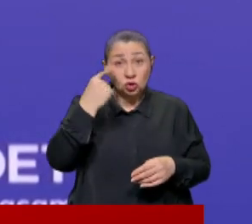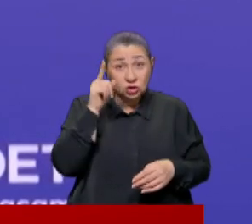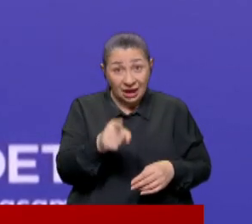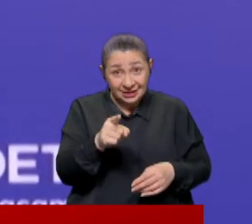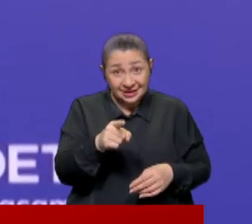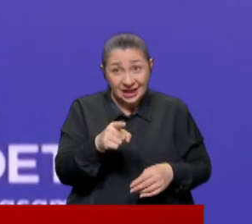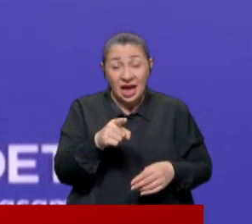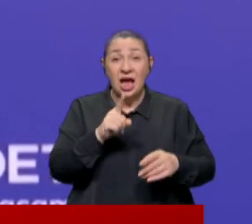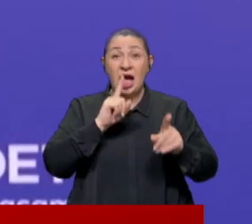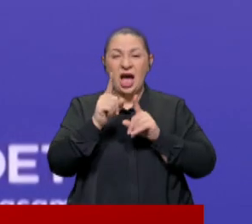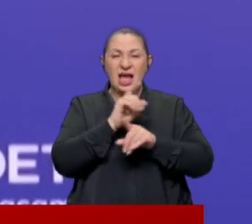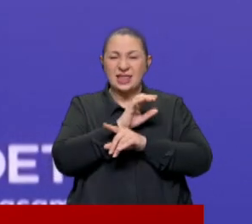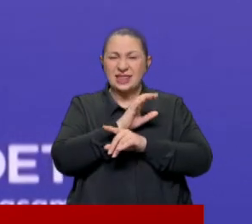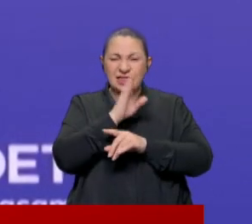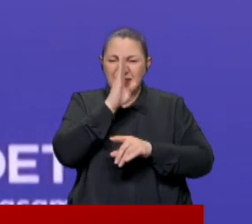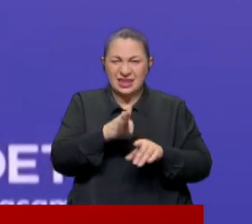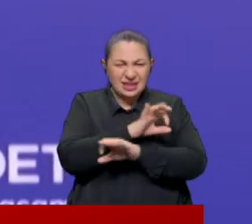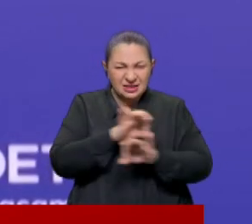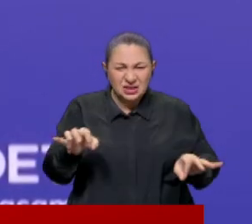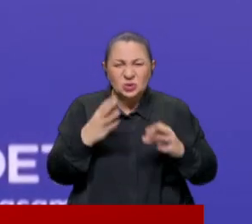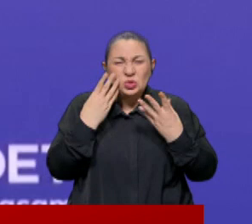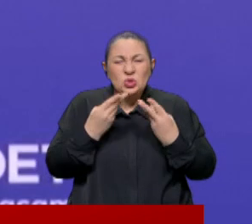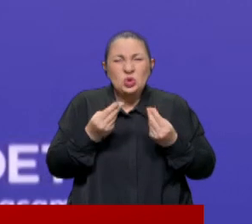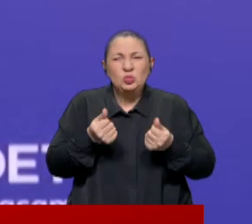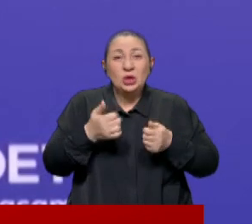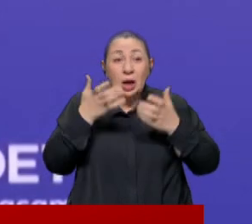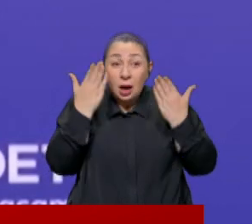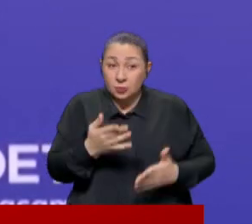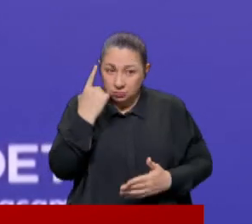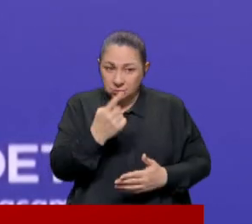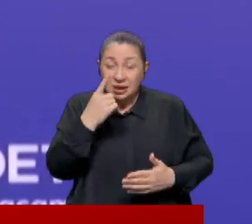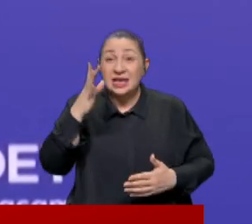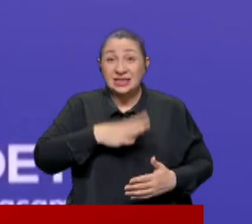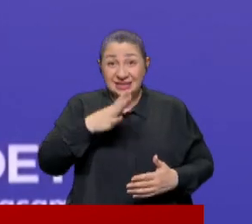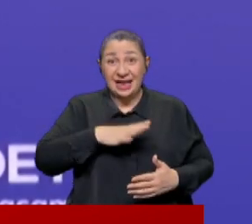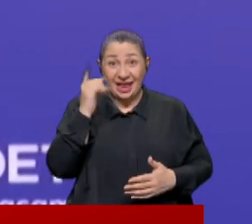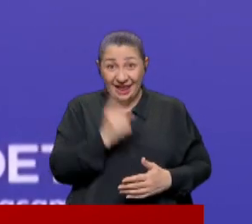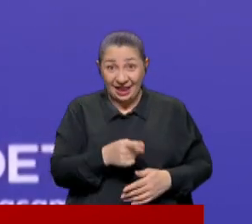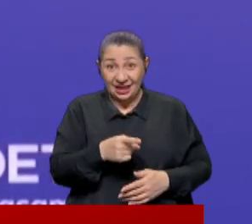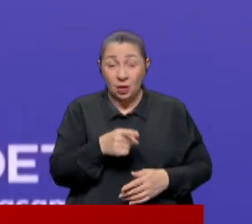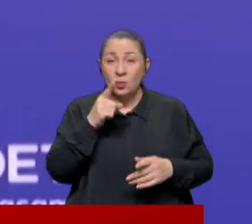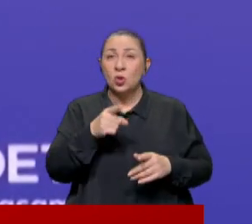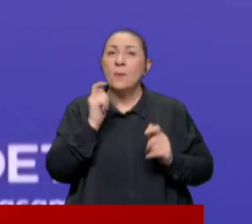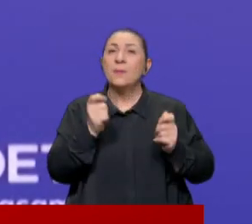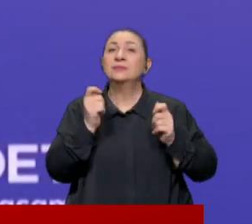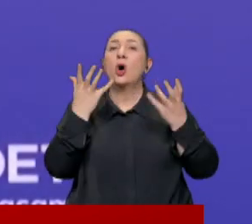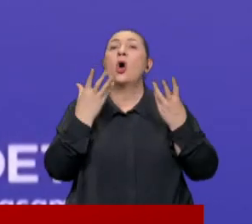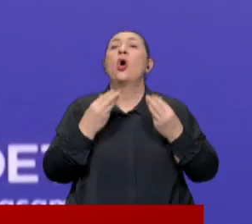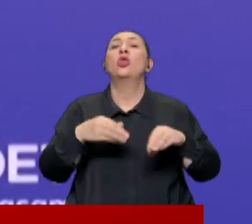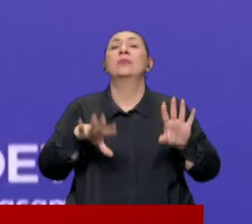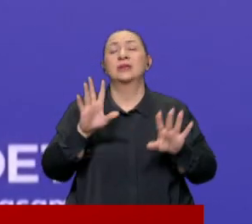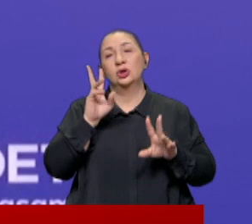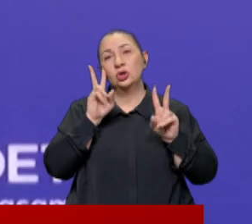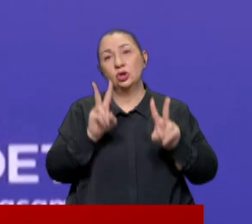yüzünden adaletsizliğe ve çürümüşlüğe razı edilmek istenenlerin buna mecbur